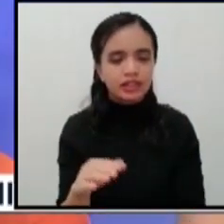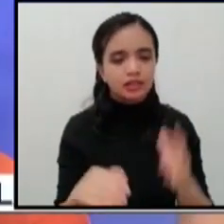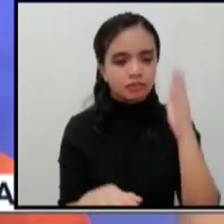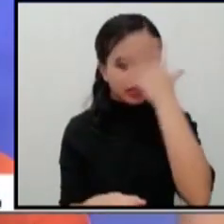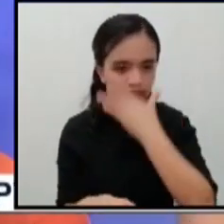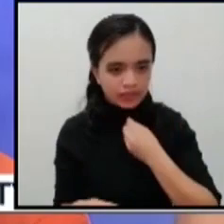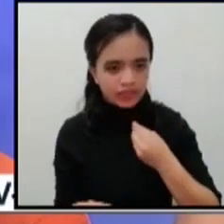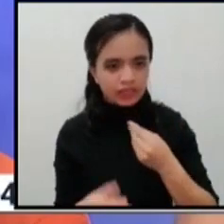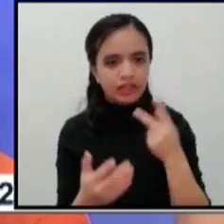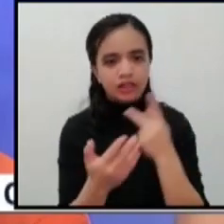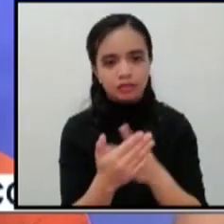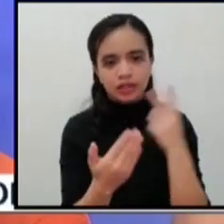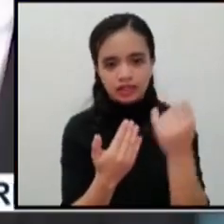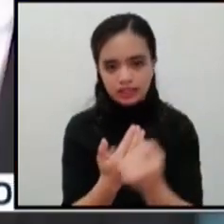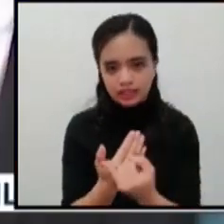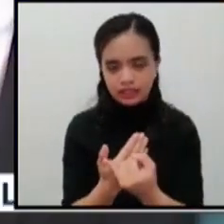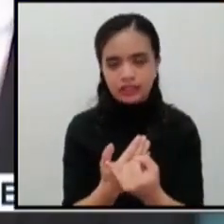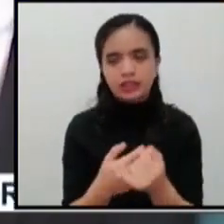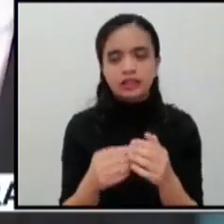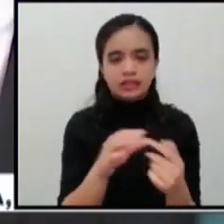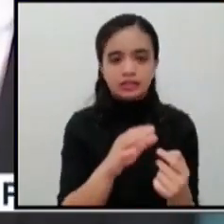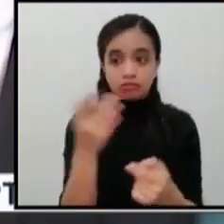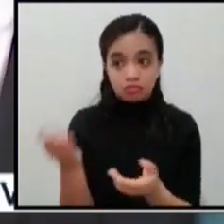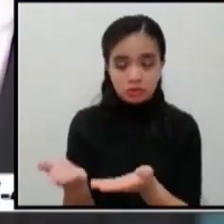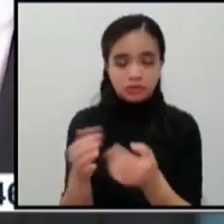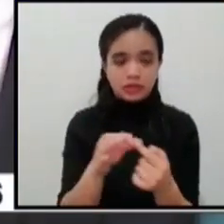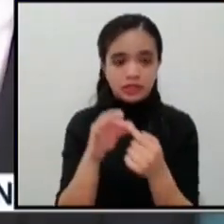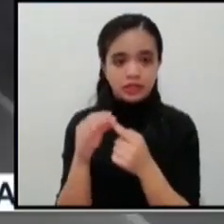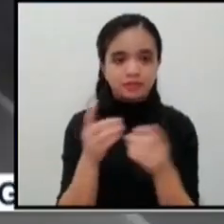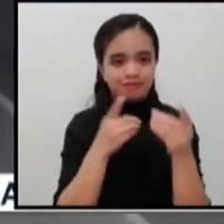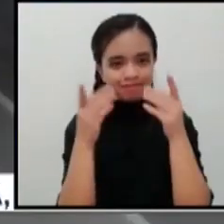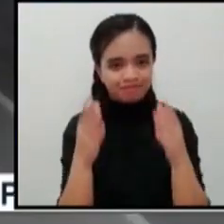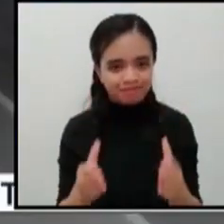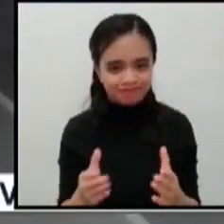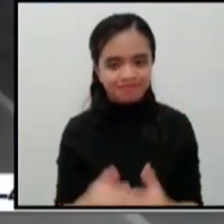Director. Nabilib talaga akong nakita ko yung video. Gusto ko rin panoorin yan, Director.